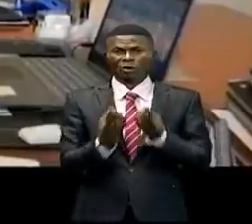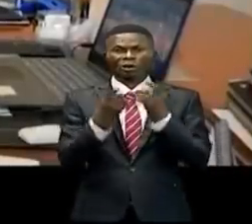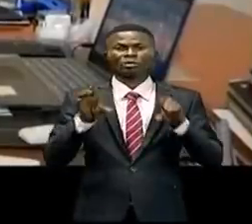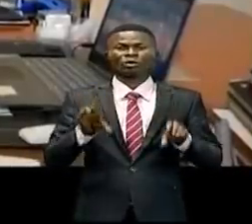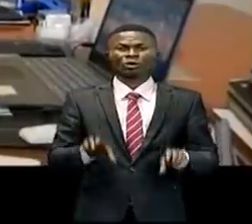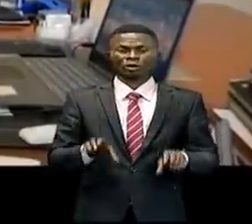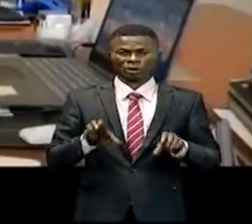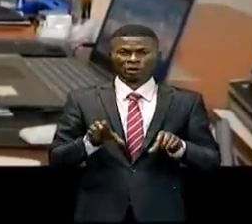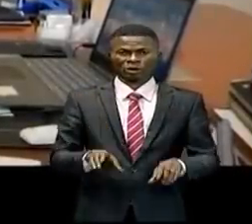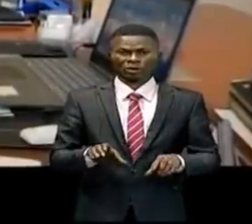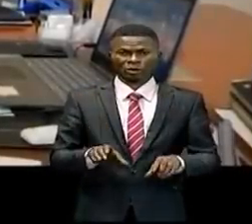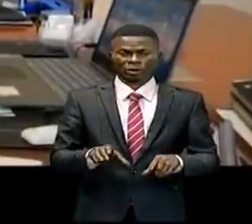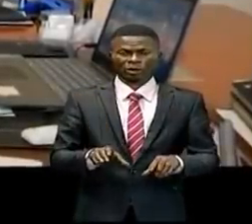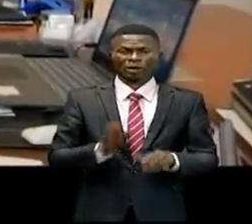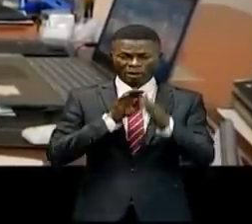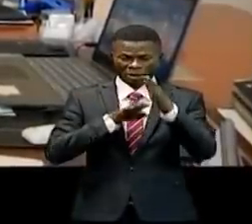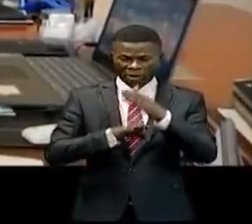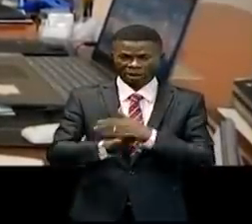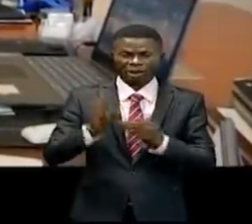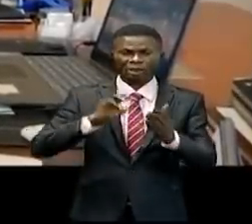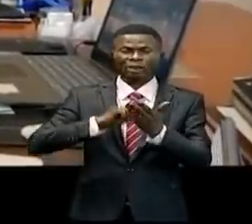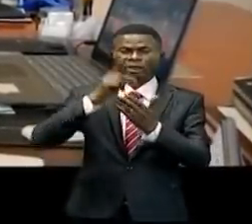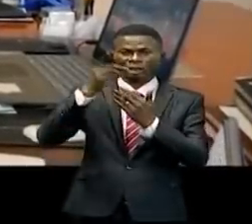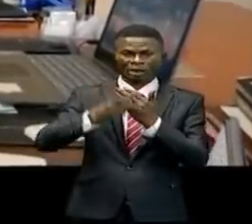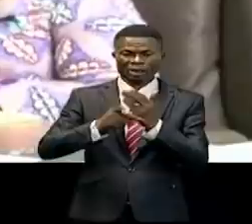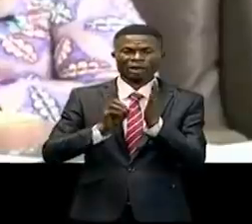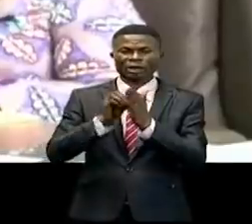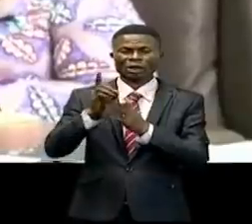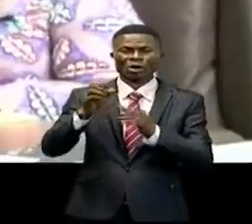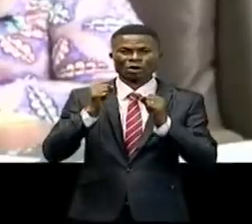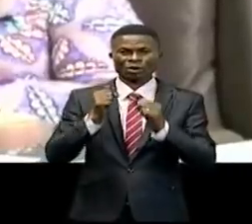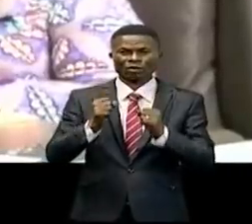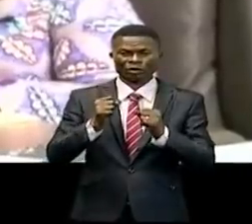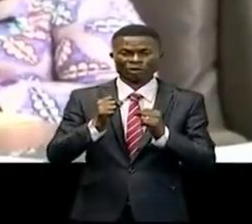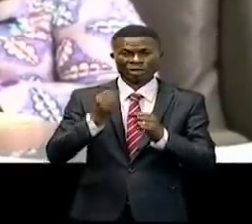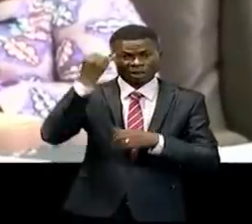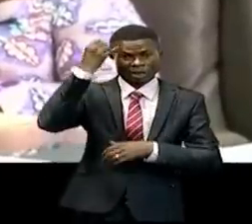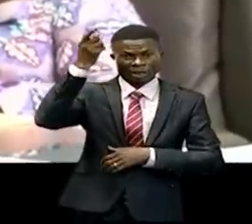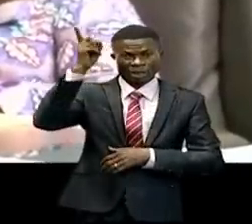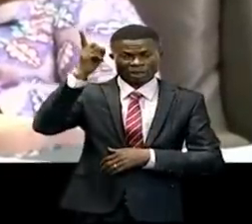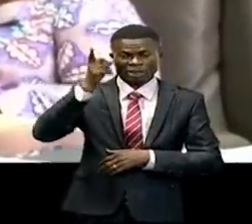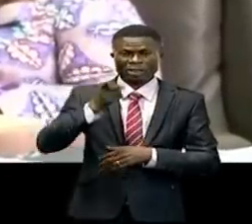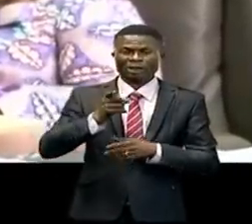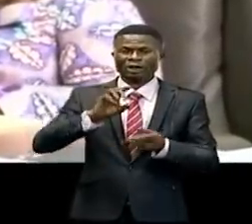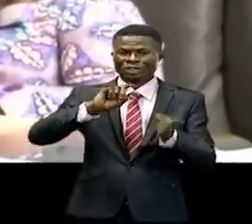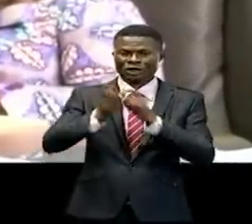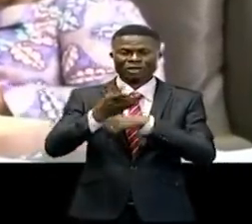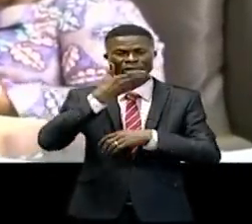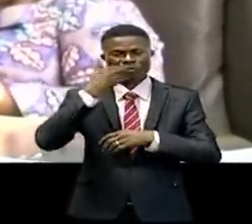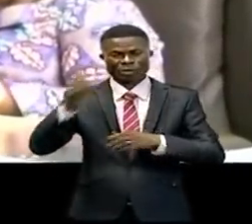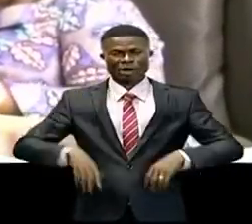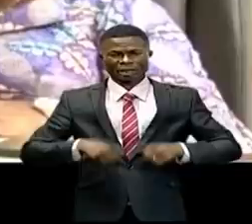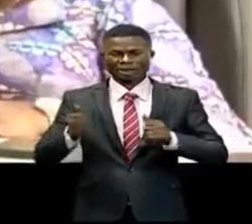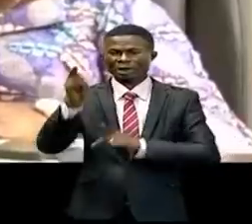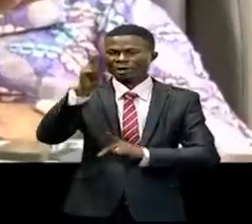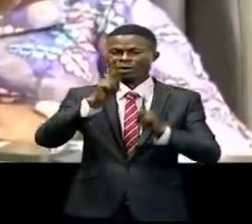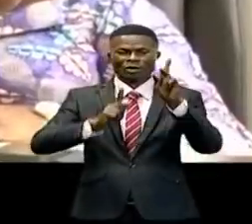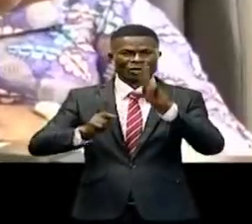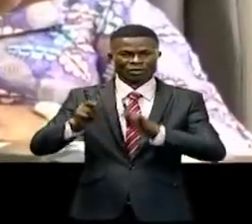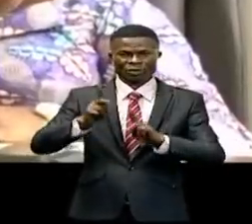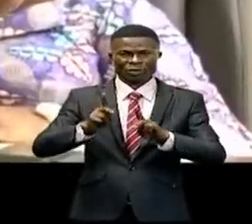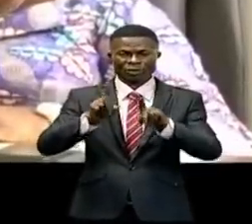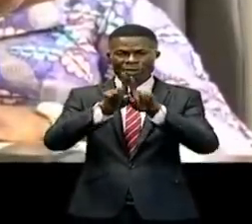Congo a souscrit aux objectifs de développement durable qui visent une nette amélioration du bien-être des populations